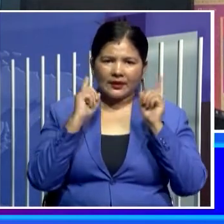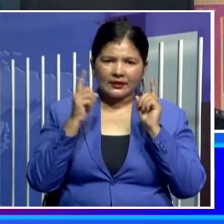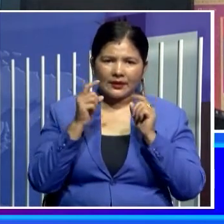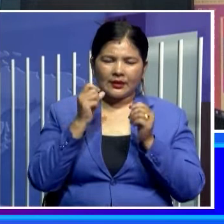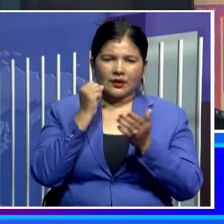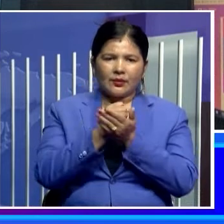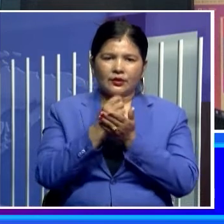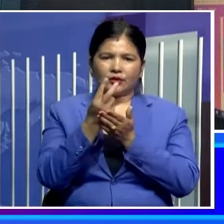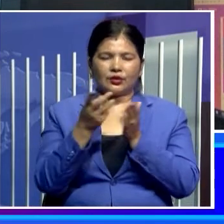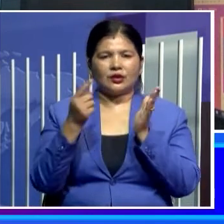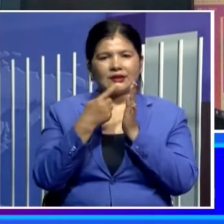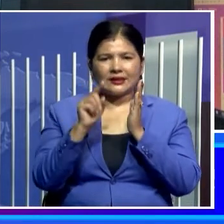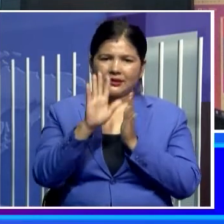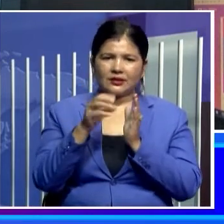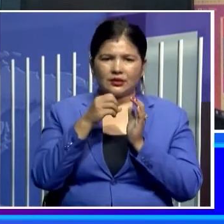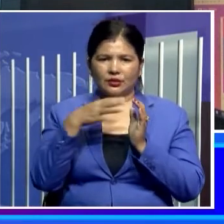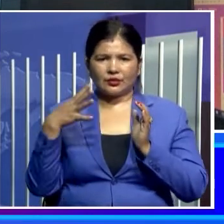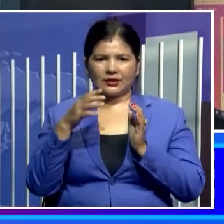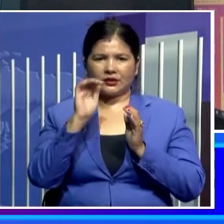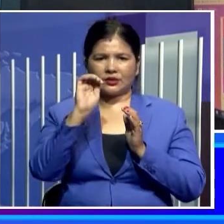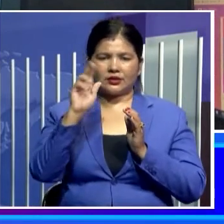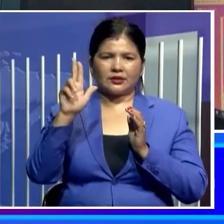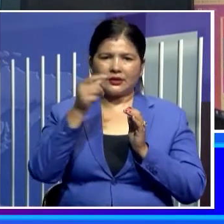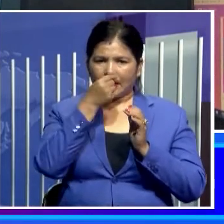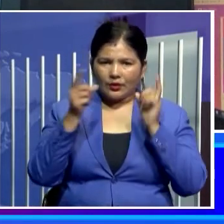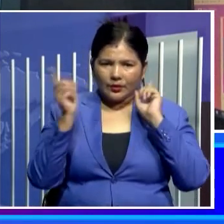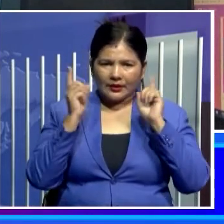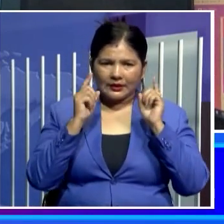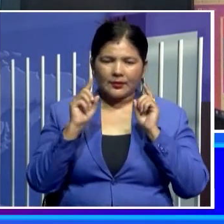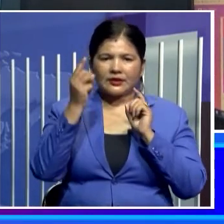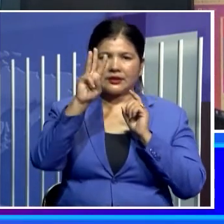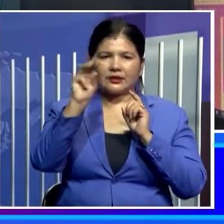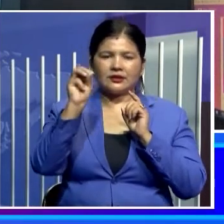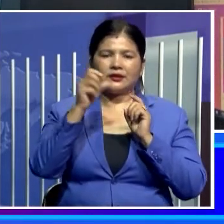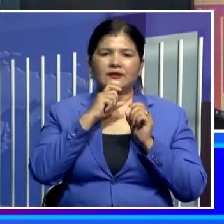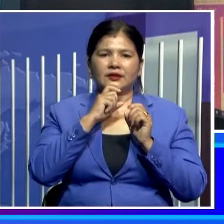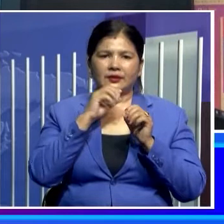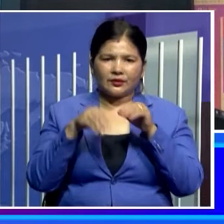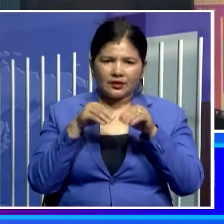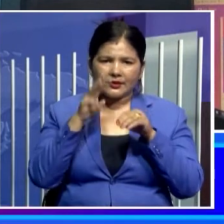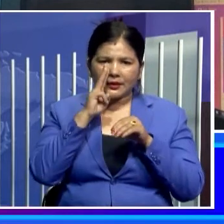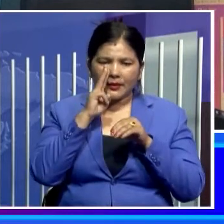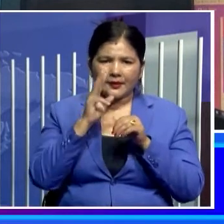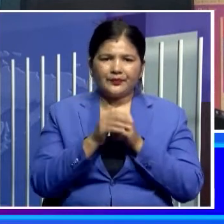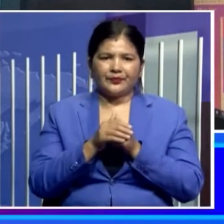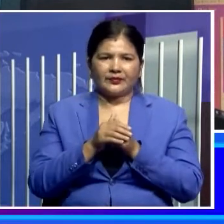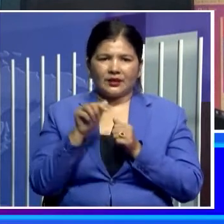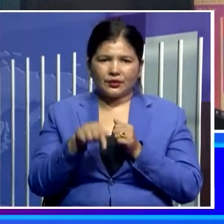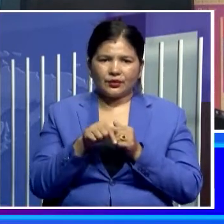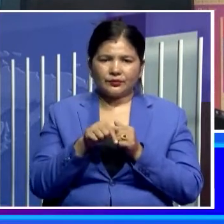छ। सुर्खेतको सिम्ता गाउँपालिकामा वैशाख 30 गते भएको निर्वाचनमा